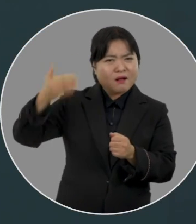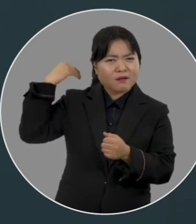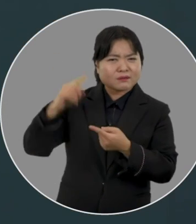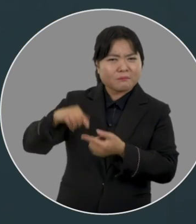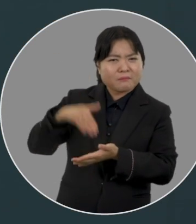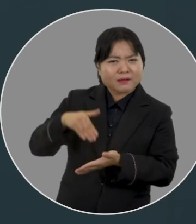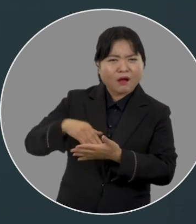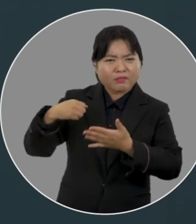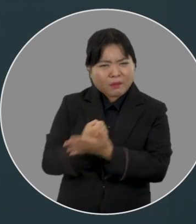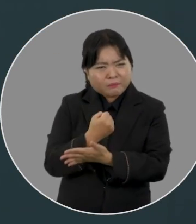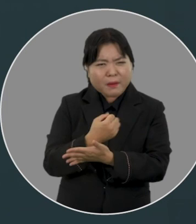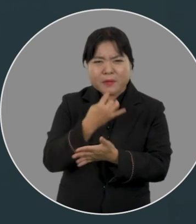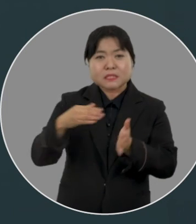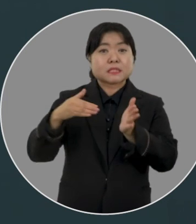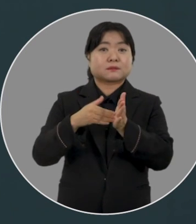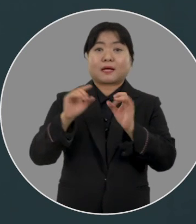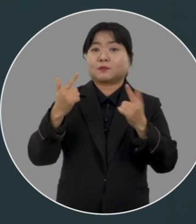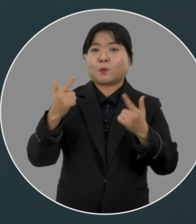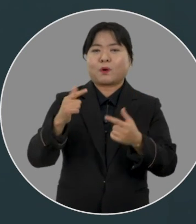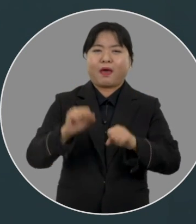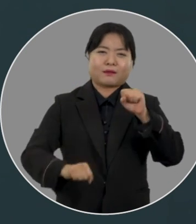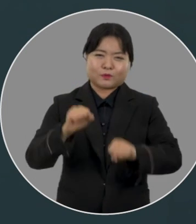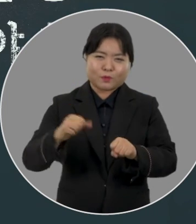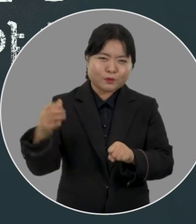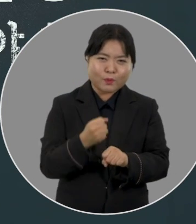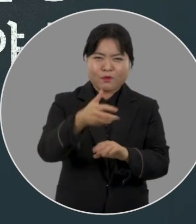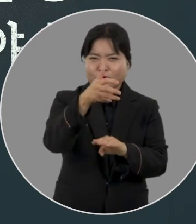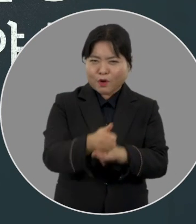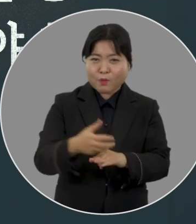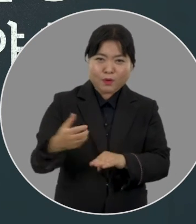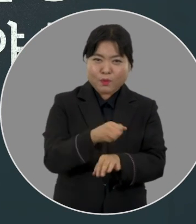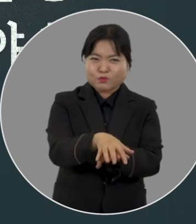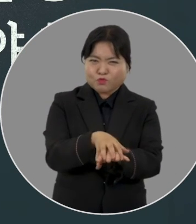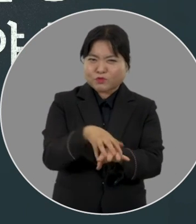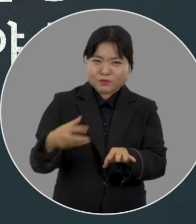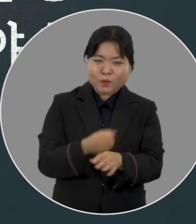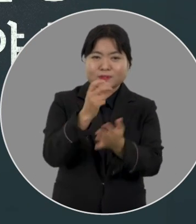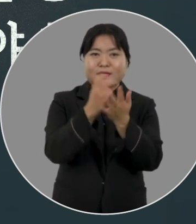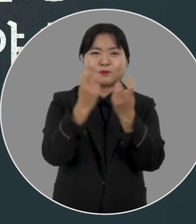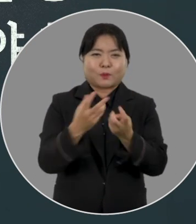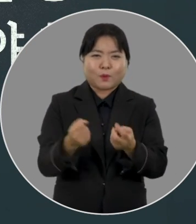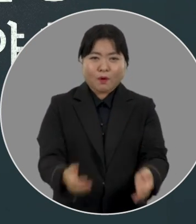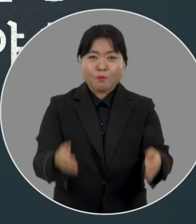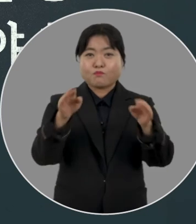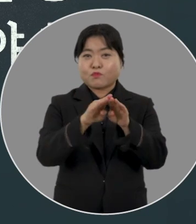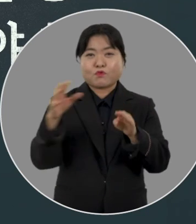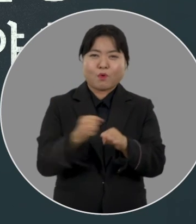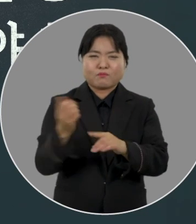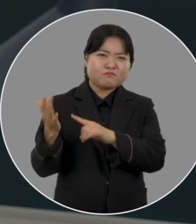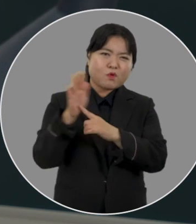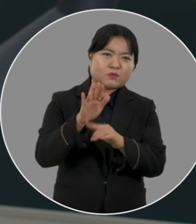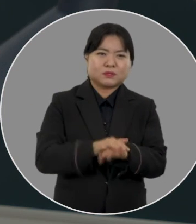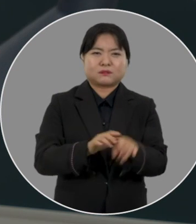아니라 이렇게 행동으로, 결과로, 그 다음 조직으로, 제도로, 건물로 드러나야 된다는